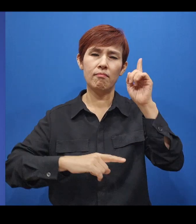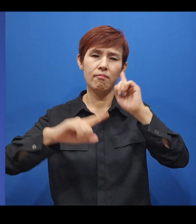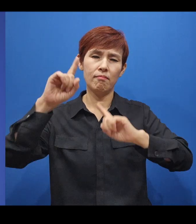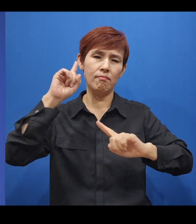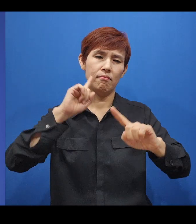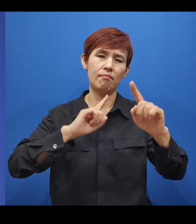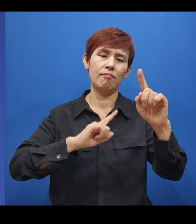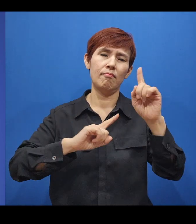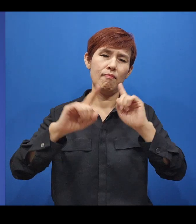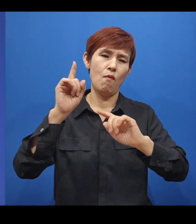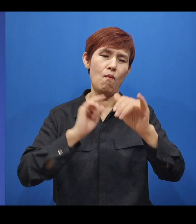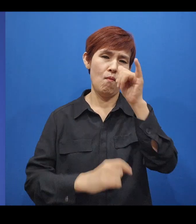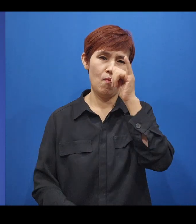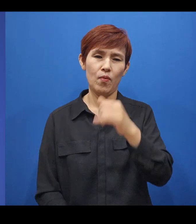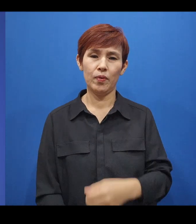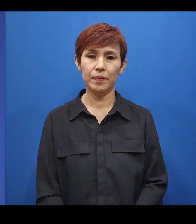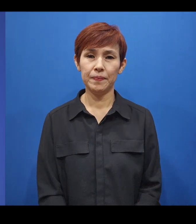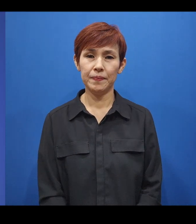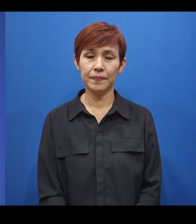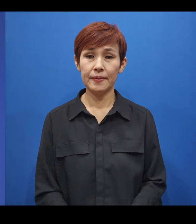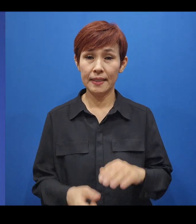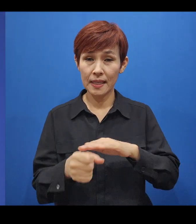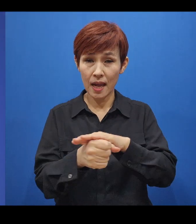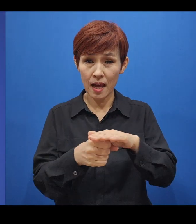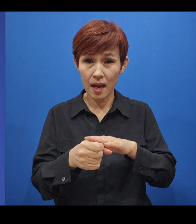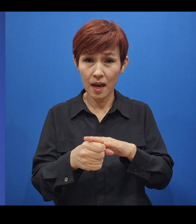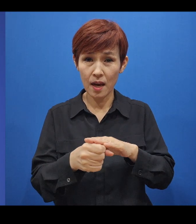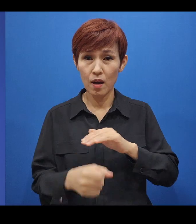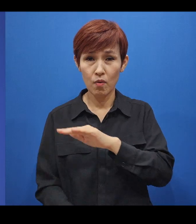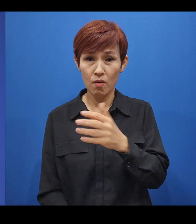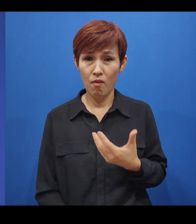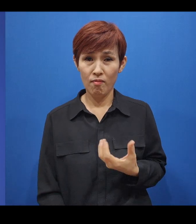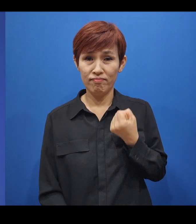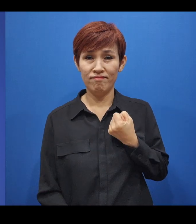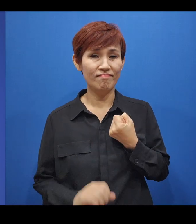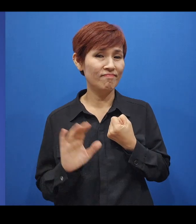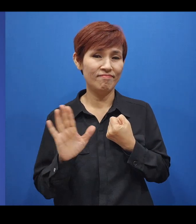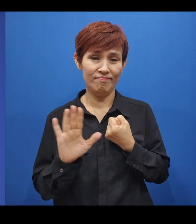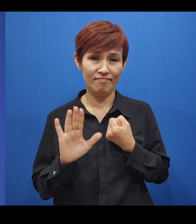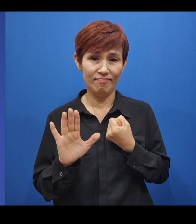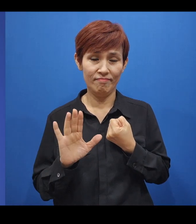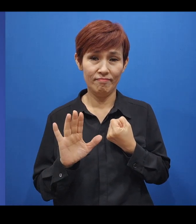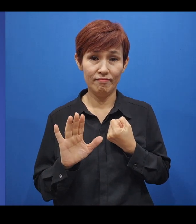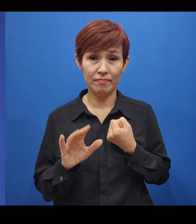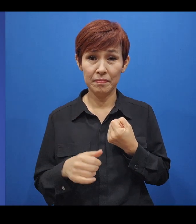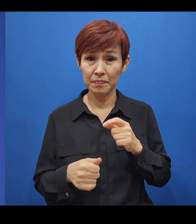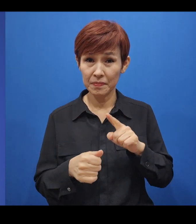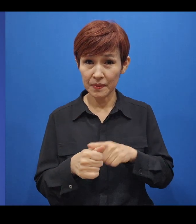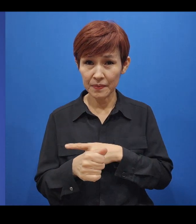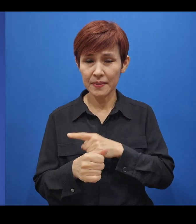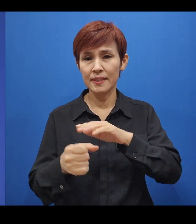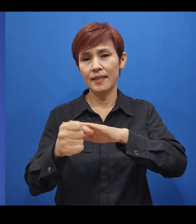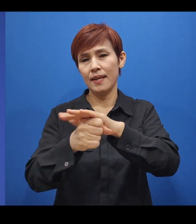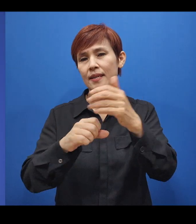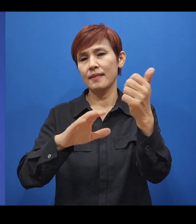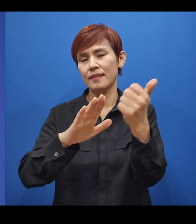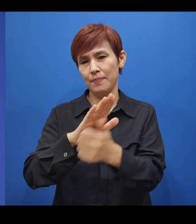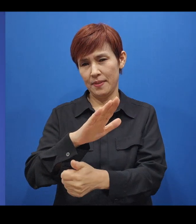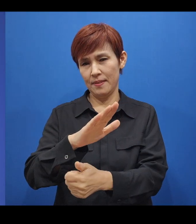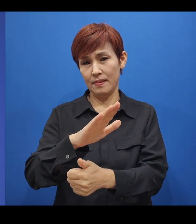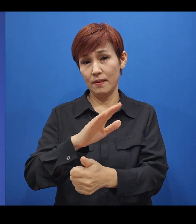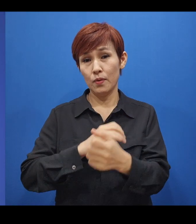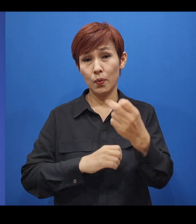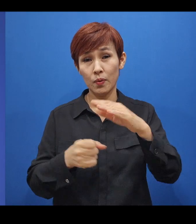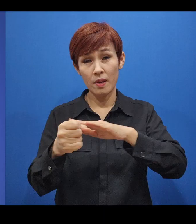뿐만 아니라 사랑이 원래 우리 거가 아니기 때문에 우리는 사랑하는 데 실패하고 사랑을